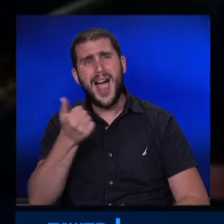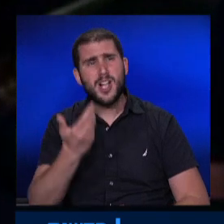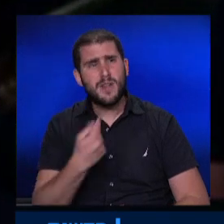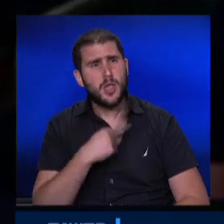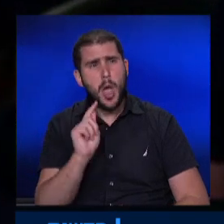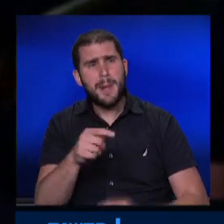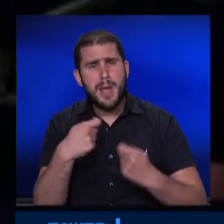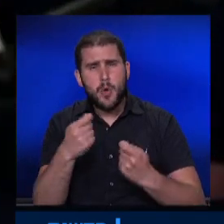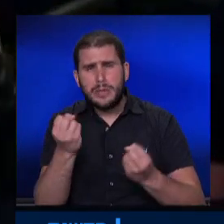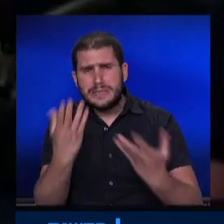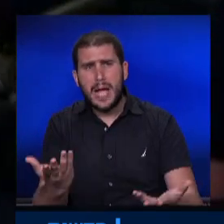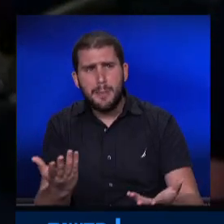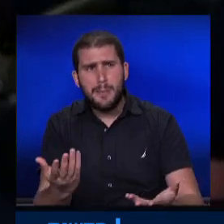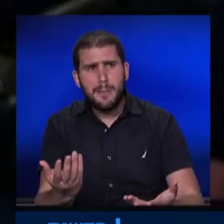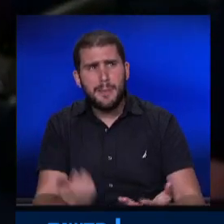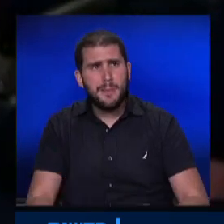לא בא לקרוא לכם לוקשים.